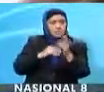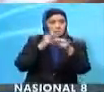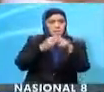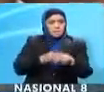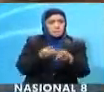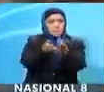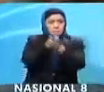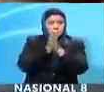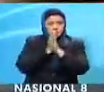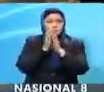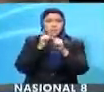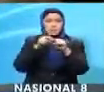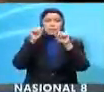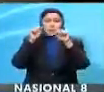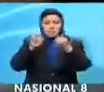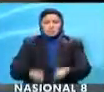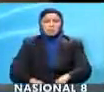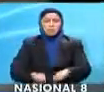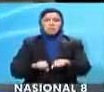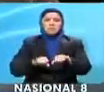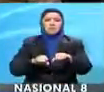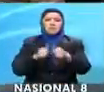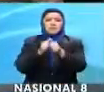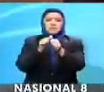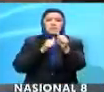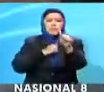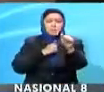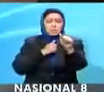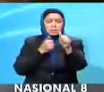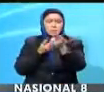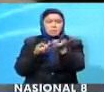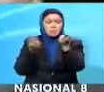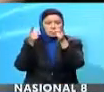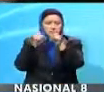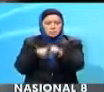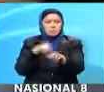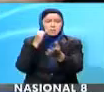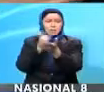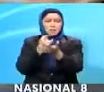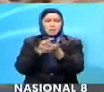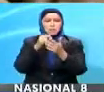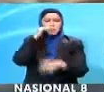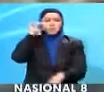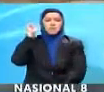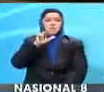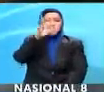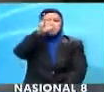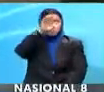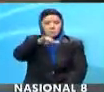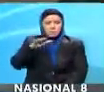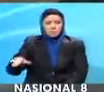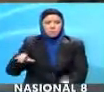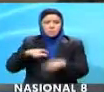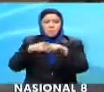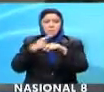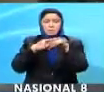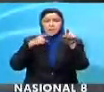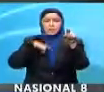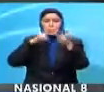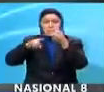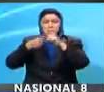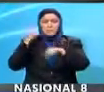menggunakannya untuk melakukan jenayah. Kemarin, tiga beradik bersama empat rakannya cedera disimbah asid oleh seorang lelaki ketika ingin